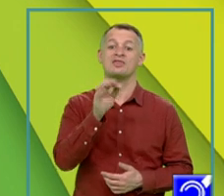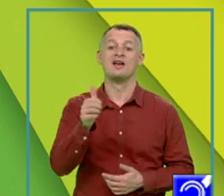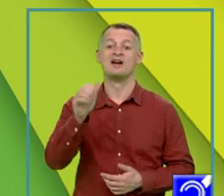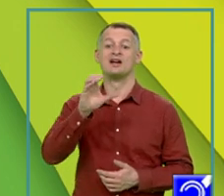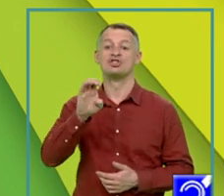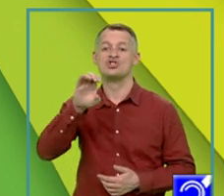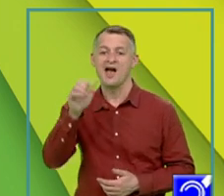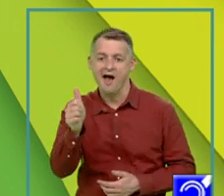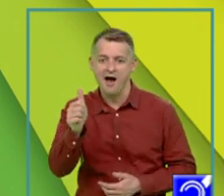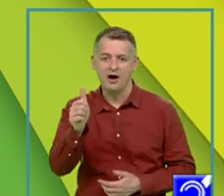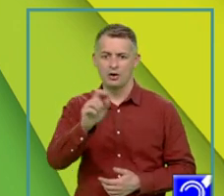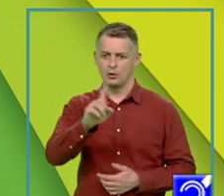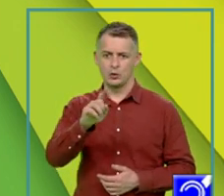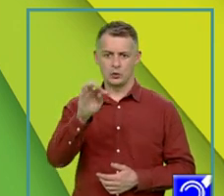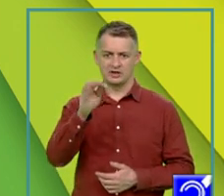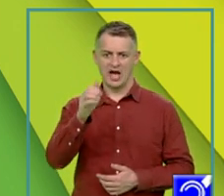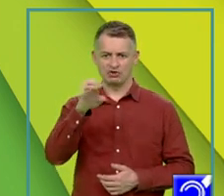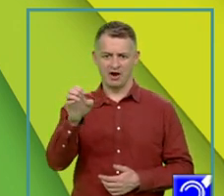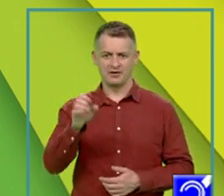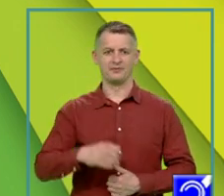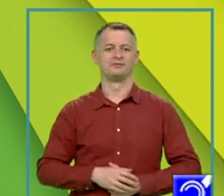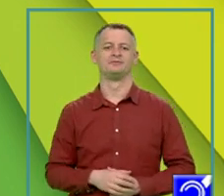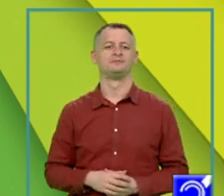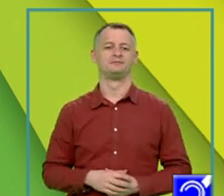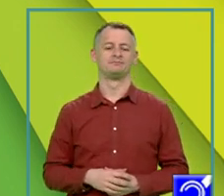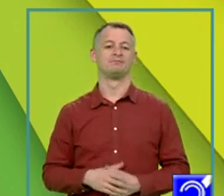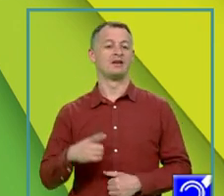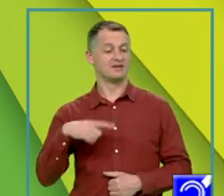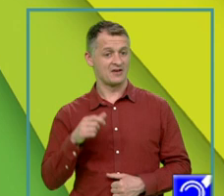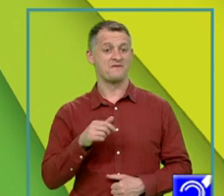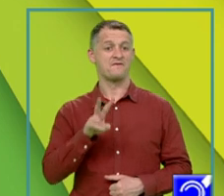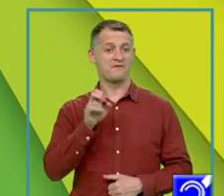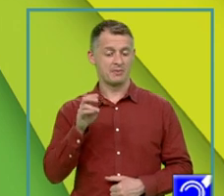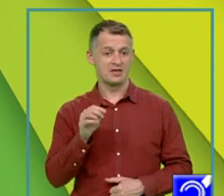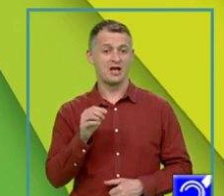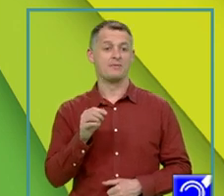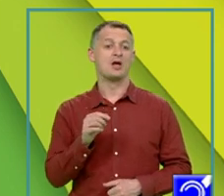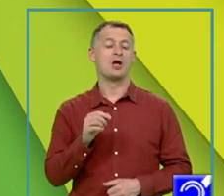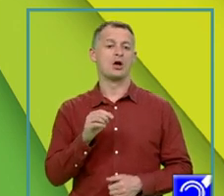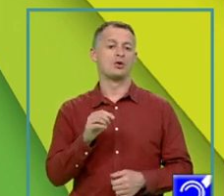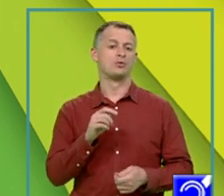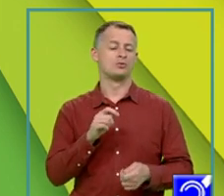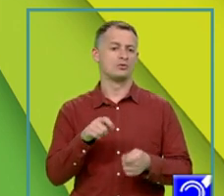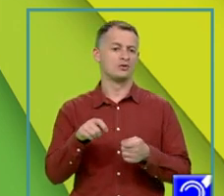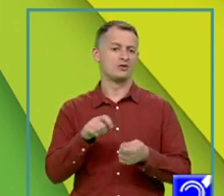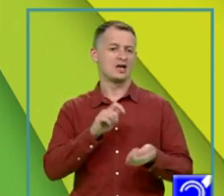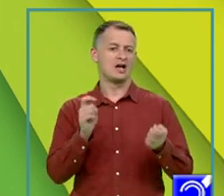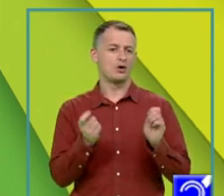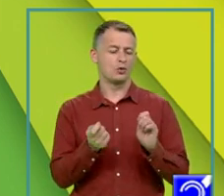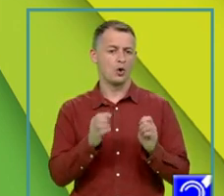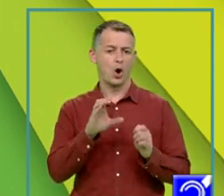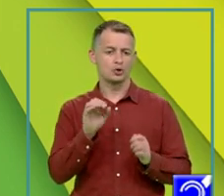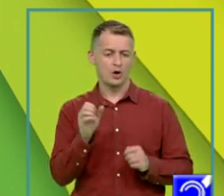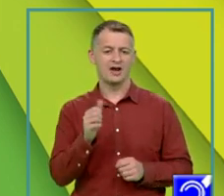a nu ai Touch Da este un verb de conjugarea a doua pentru că la infinitiv se termină în I a